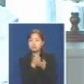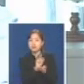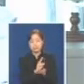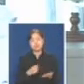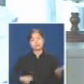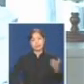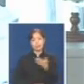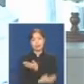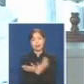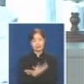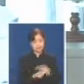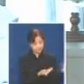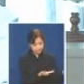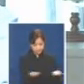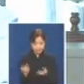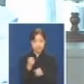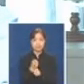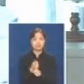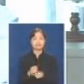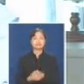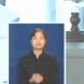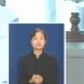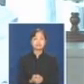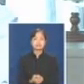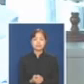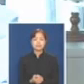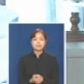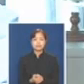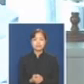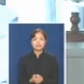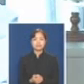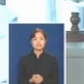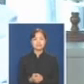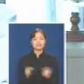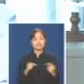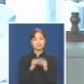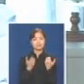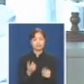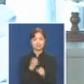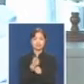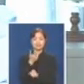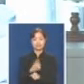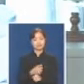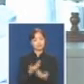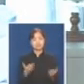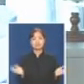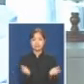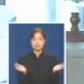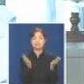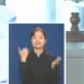ก็เป็นอีกส่วนหนึ่งนะครับซึ่งขณะนี้ก็สามารถทำได้แล้วก็เป็นสิ่งที่หลายพื้นที่ก็สนับสนุนนะครับ